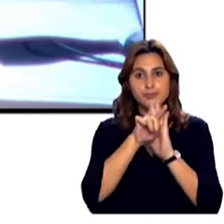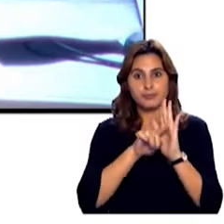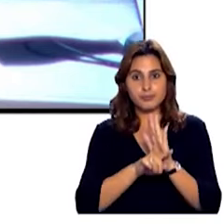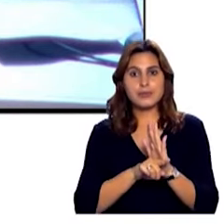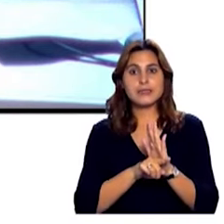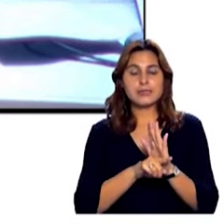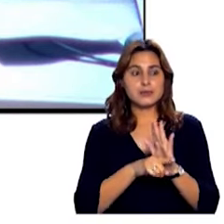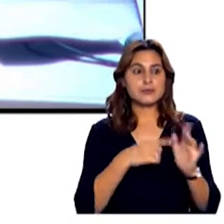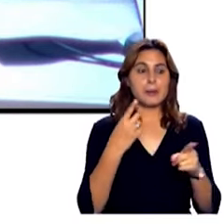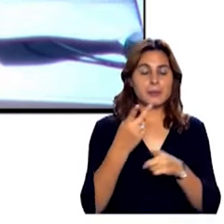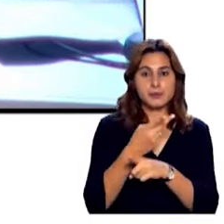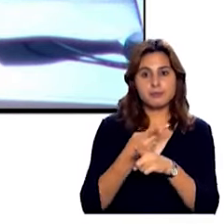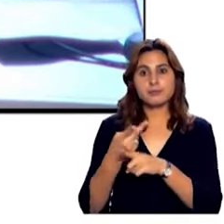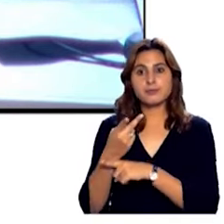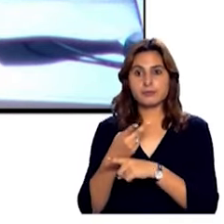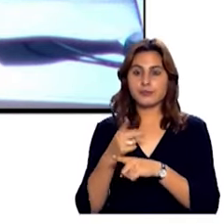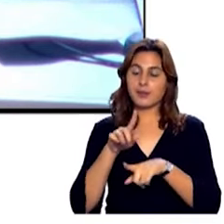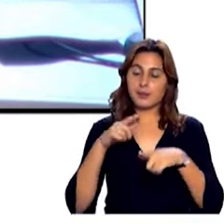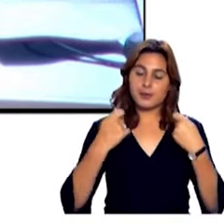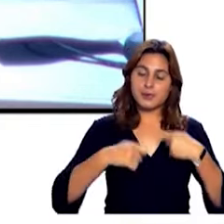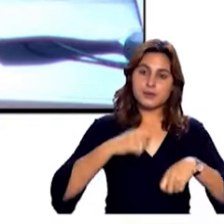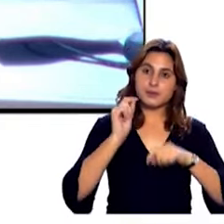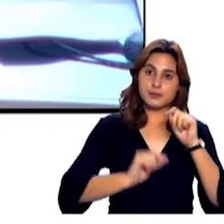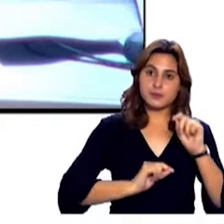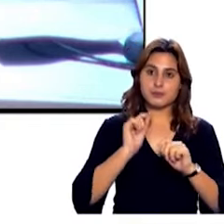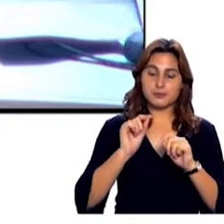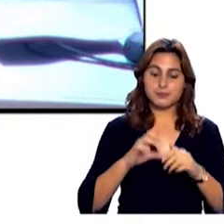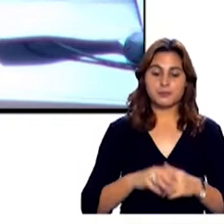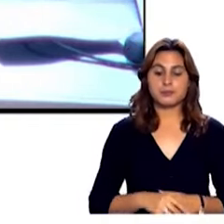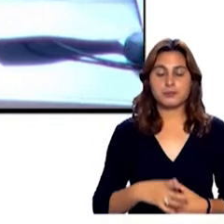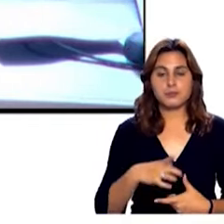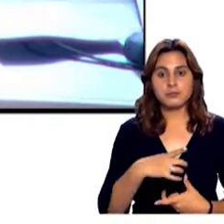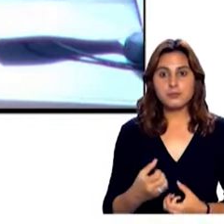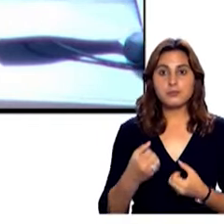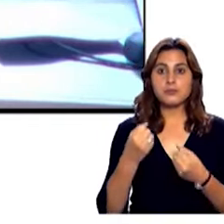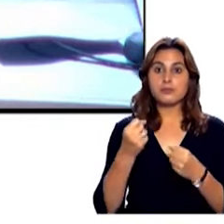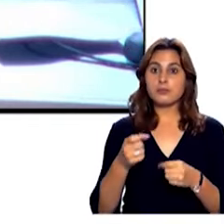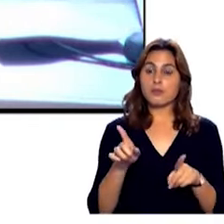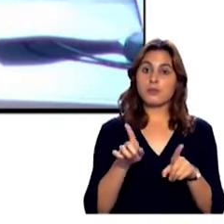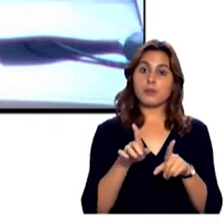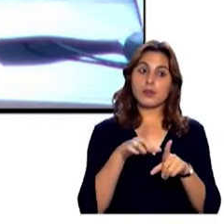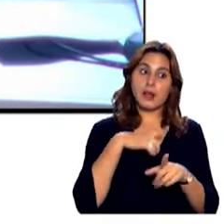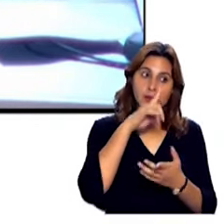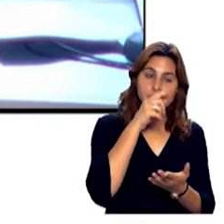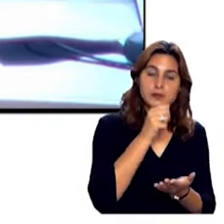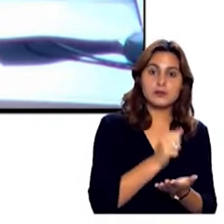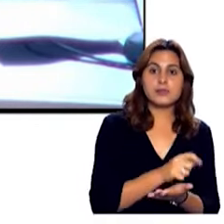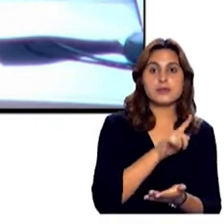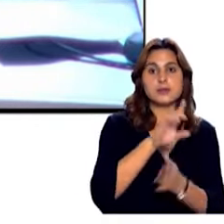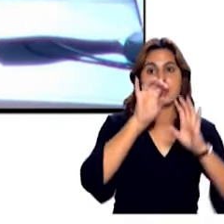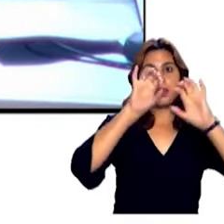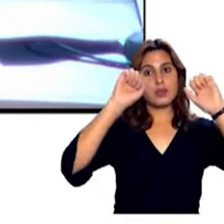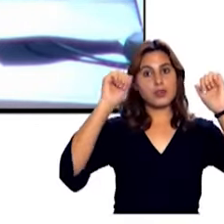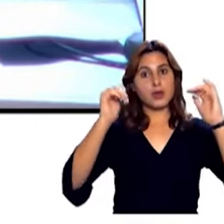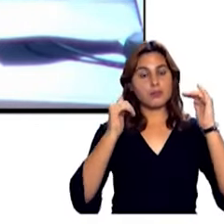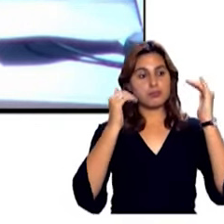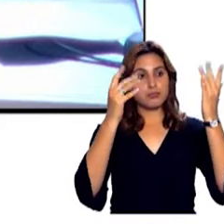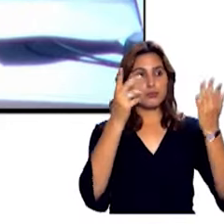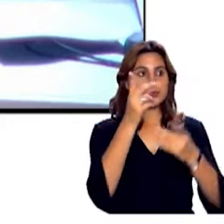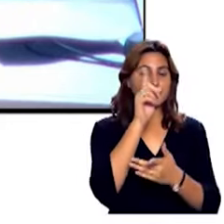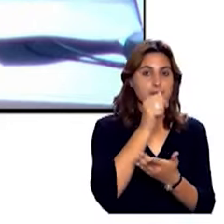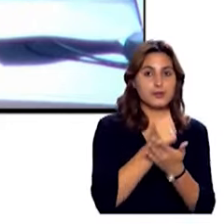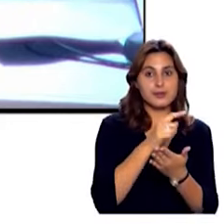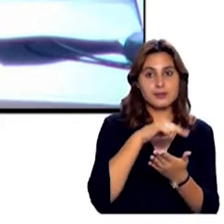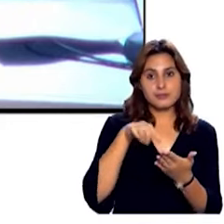faut qu'il y ait une Force contraignant des décisions de la cour de cassation ICI Il faut faire une différence entre La cour de